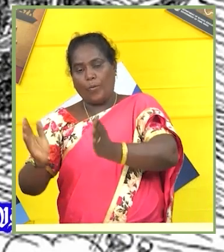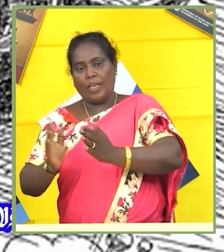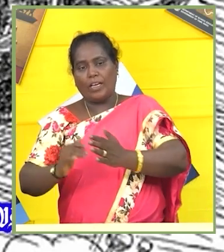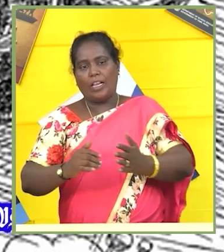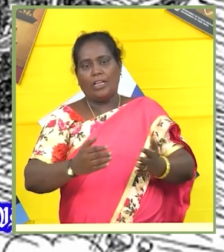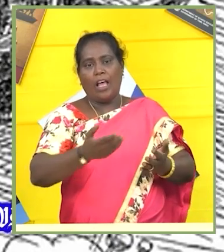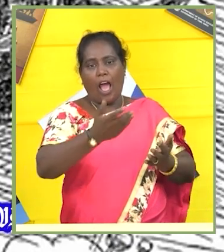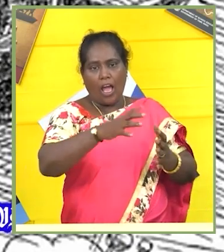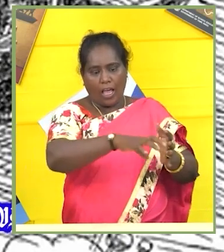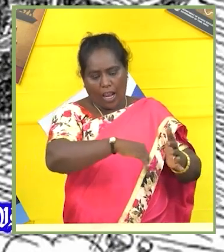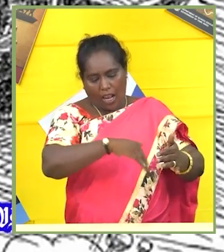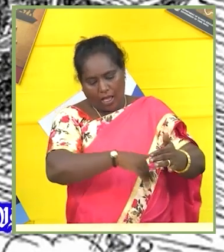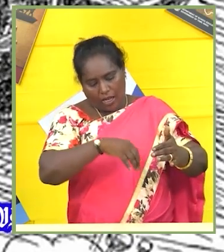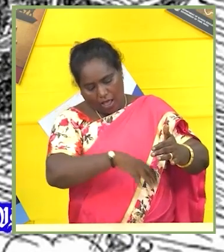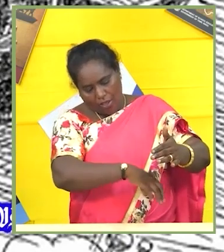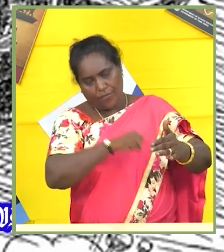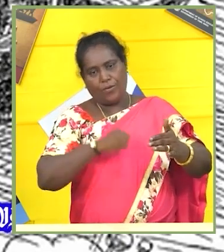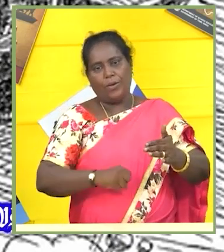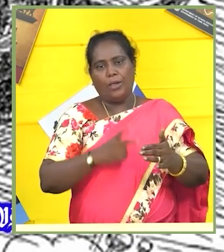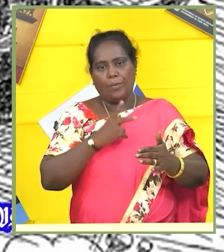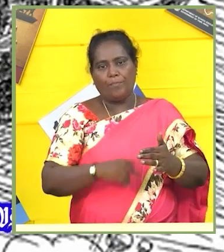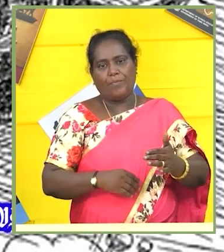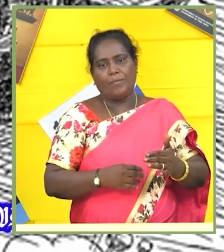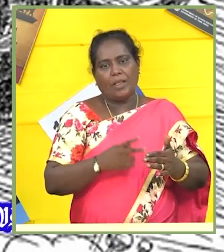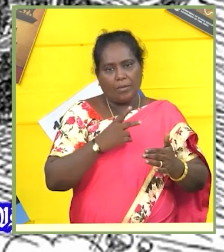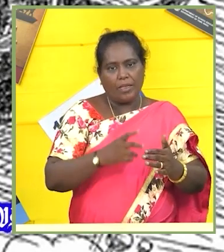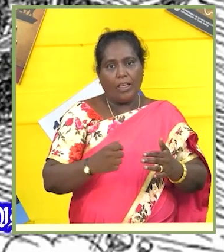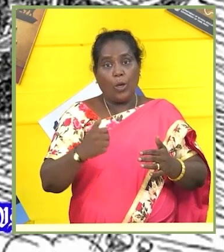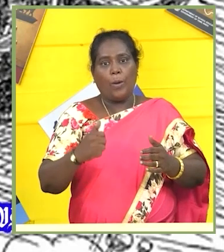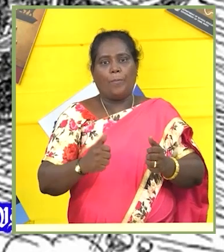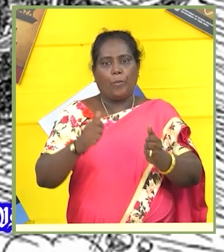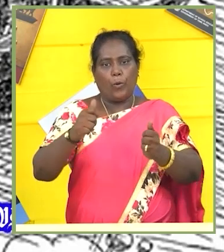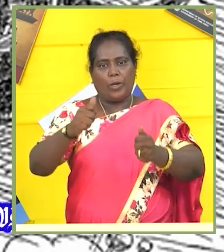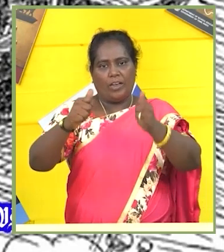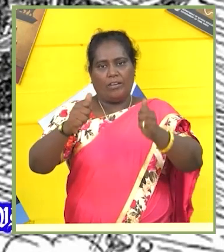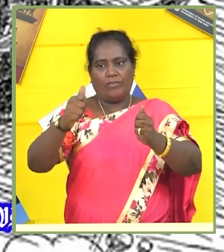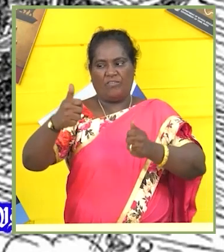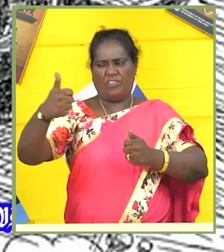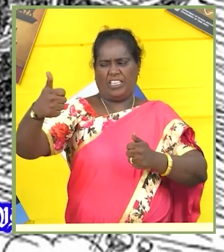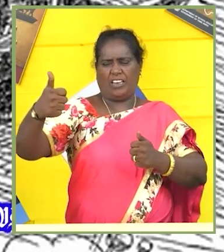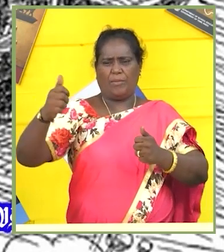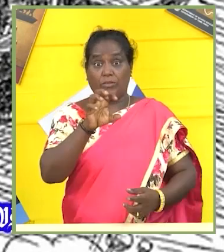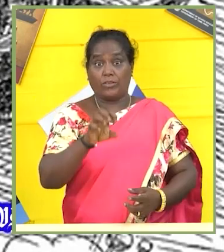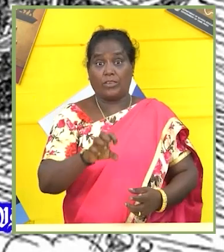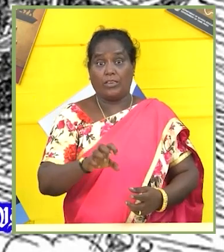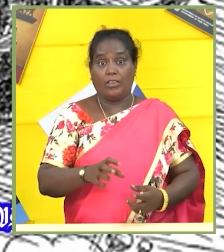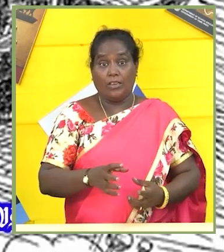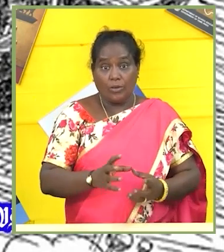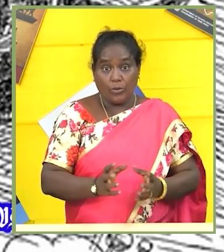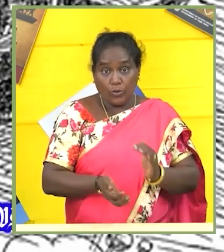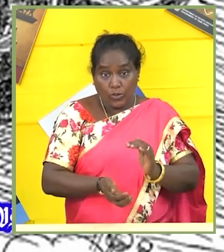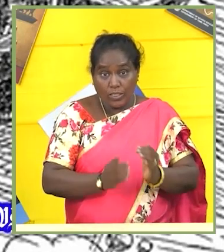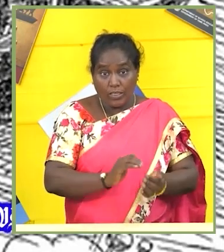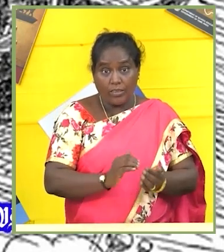குத்திக்கள், குதிரை குத்திக்கள், எருது பொறுதார்கள் என பல வகையான நடுகற்கள் இருக்குது. புலியோடு போராடி